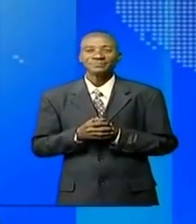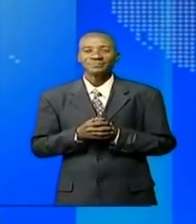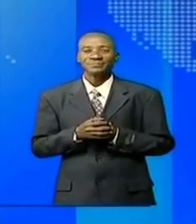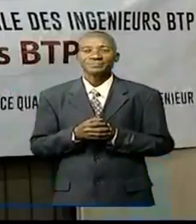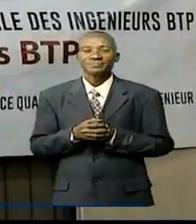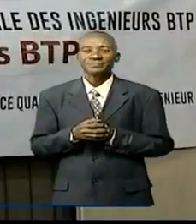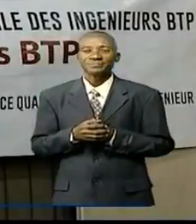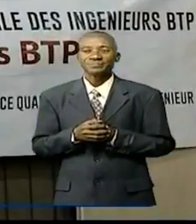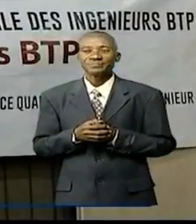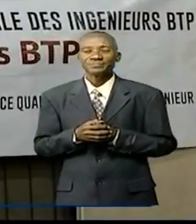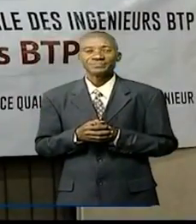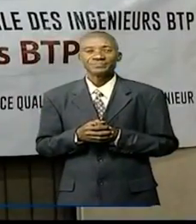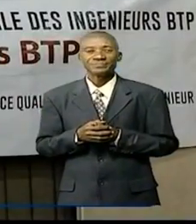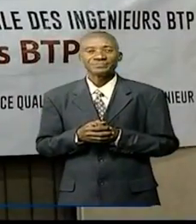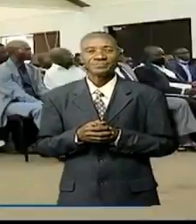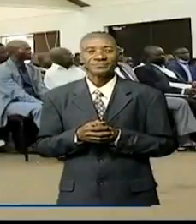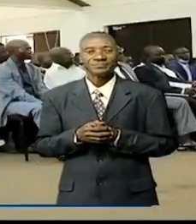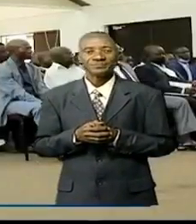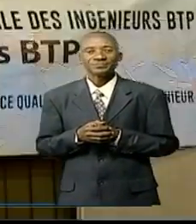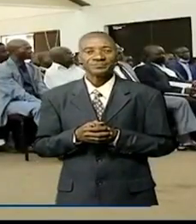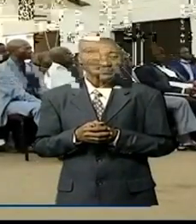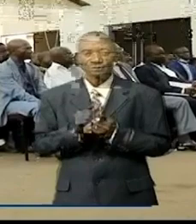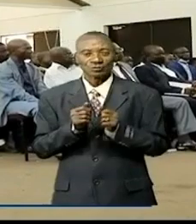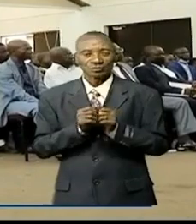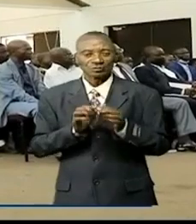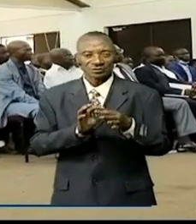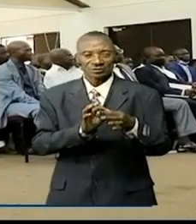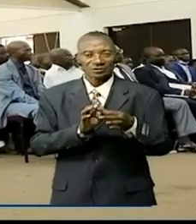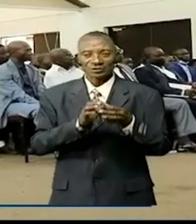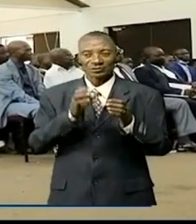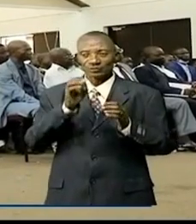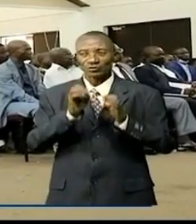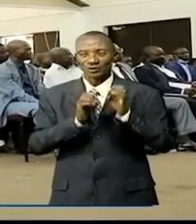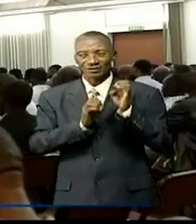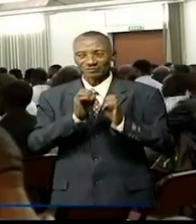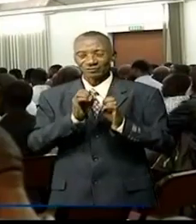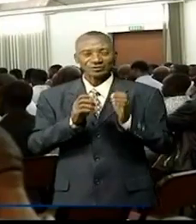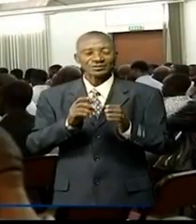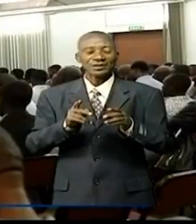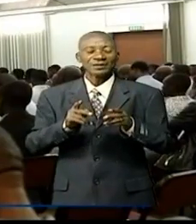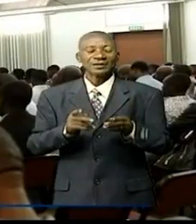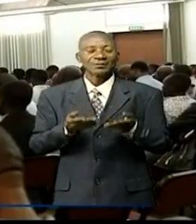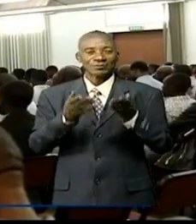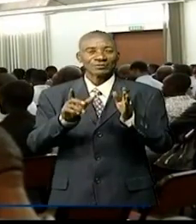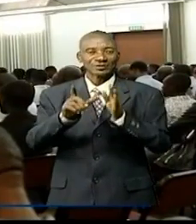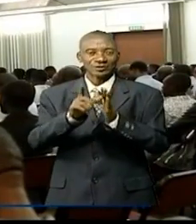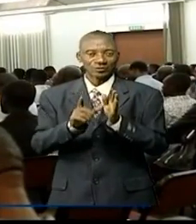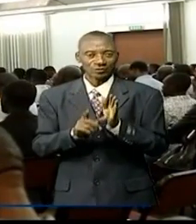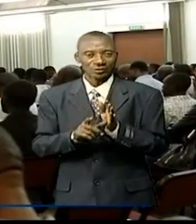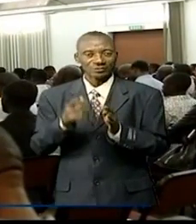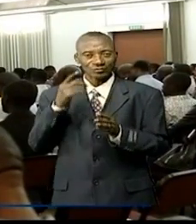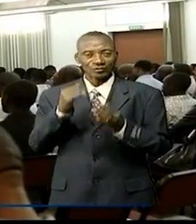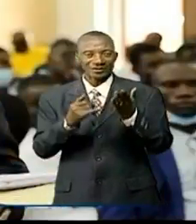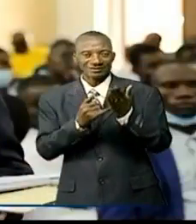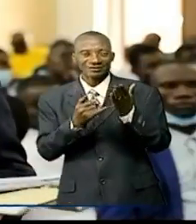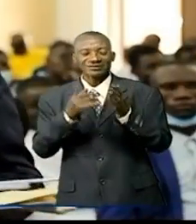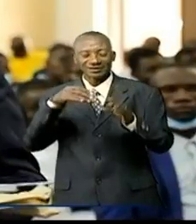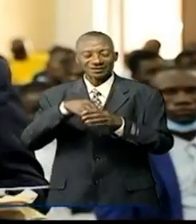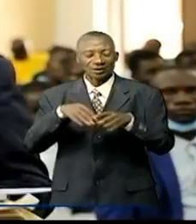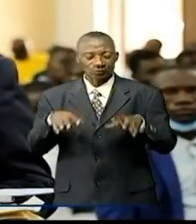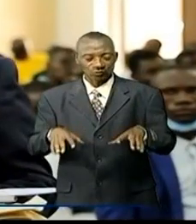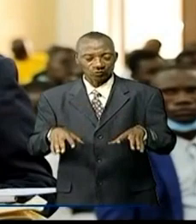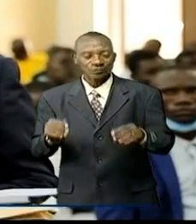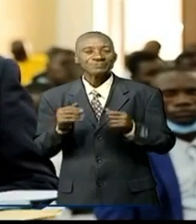Makissi. Les questions relatives à l'évolution de la proposition des lois sur l'ordre national des ingénieurs de la République démocratique du